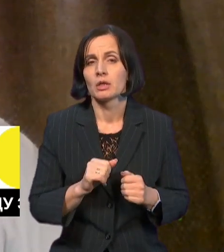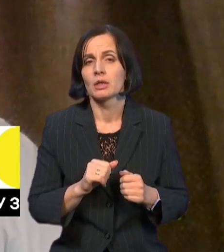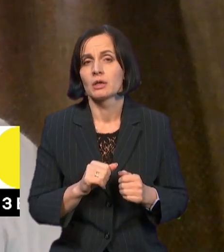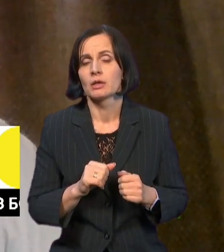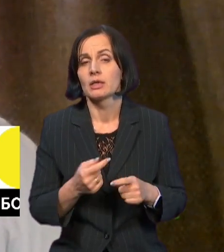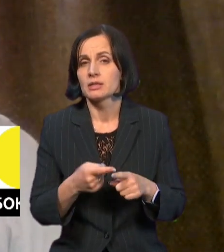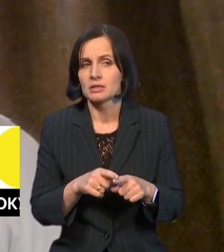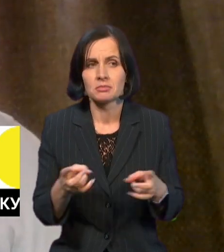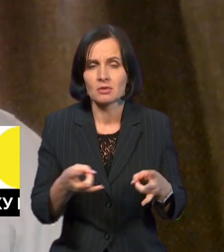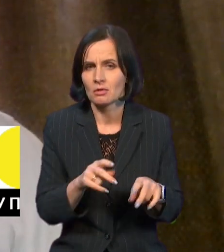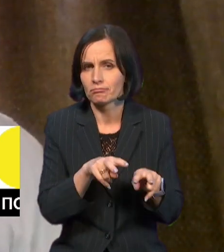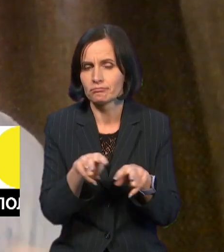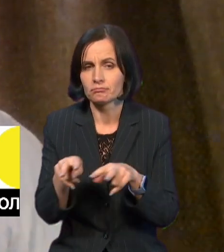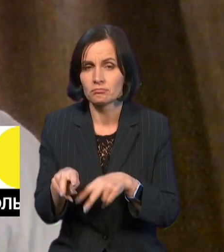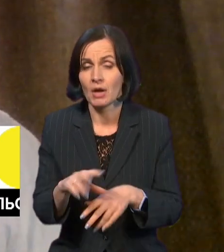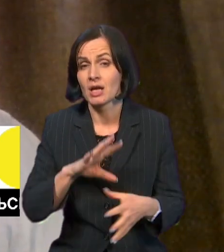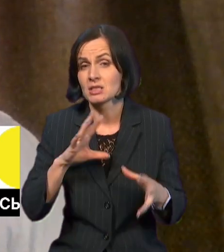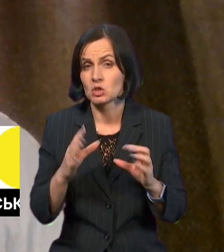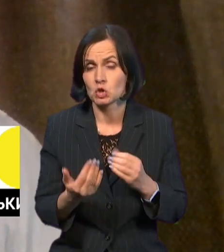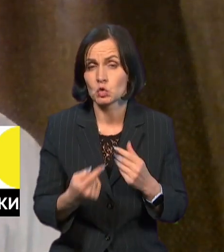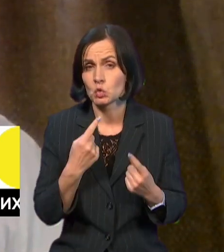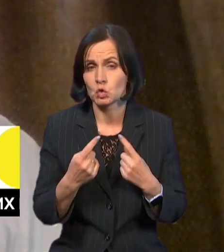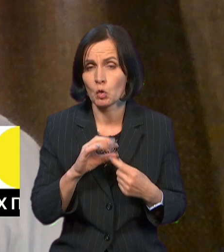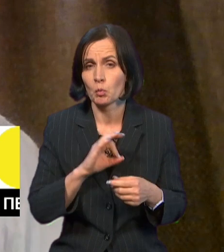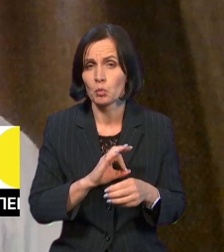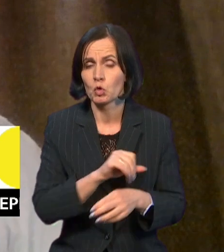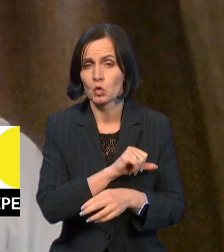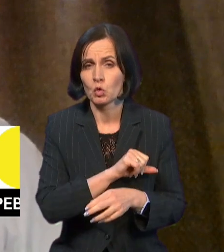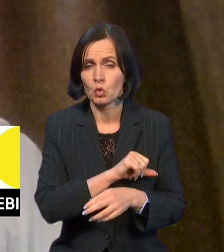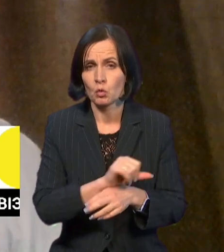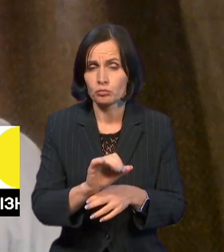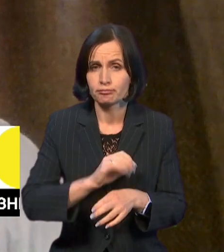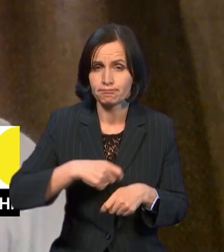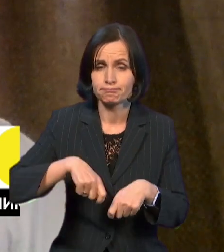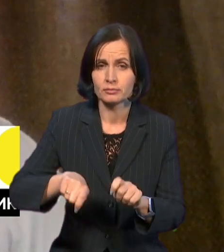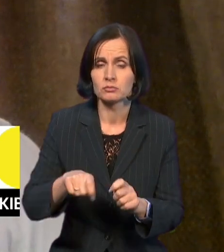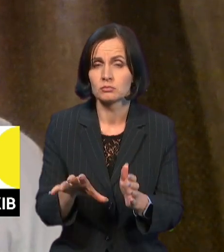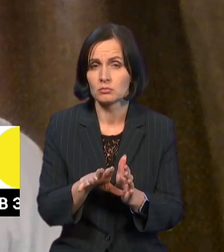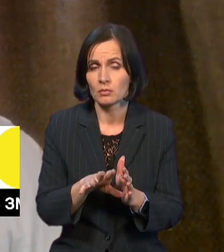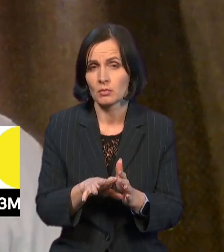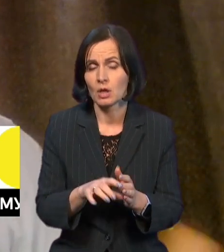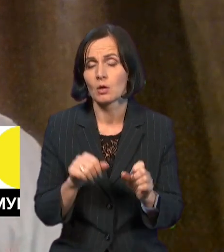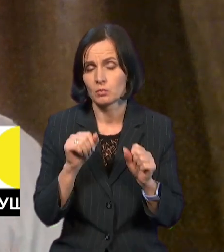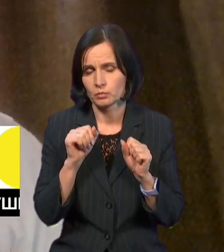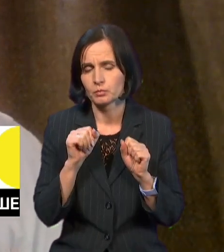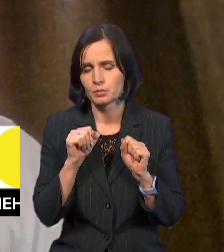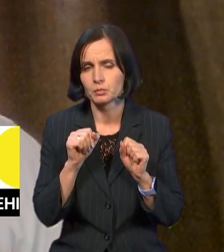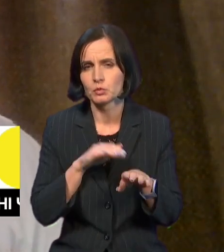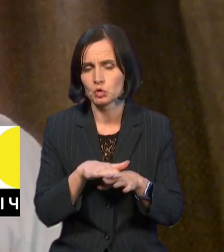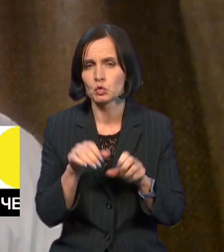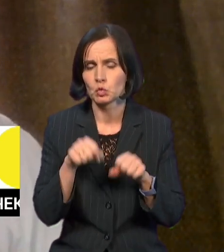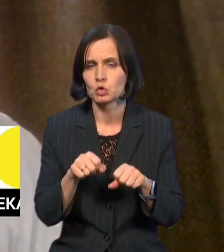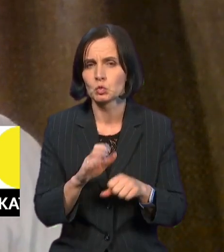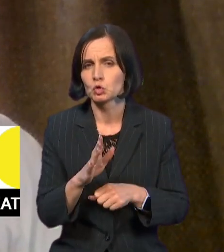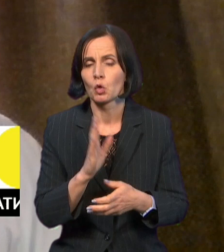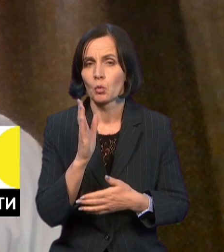цим слідкувати. Але в цілому, якщо говорити саме про імпорт електроенергії, то не виключно, що ми будемо його залучати, але він не вирішить проблеми,